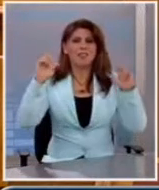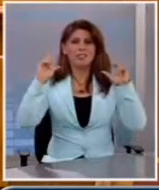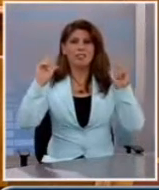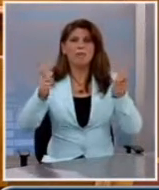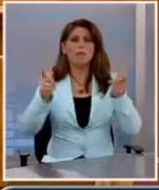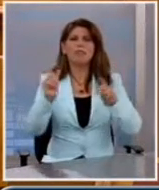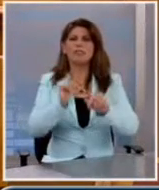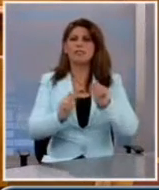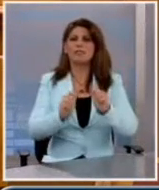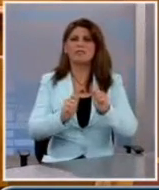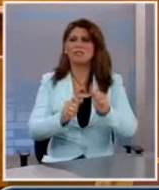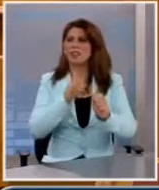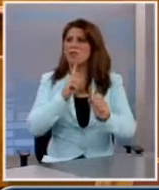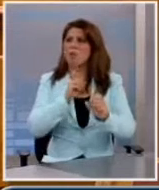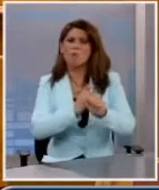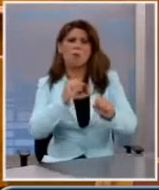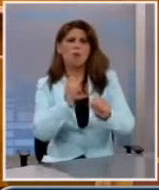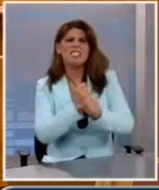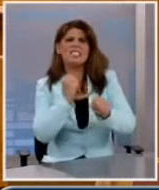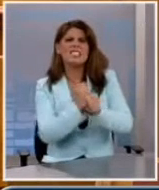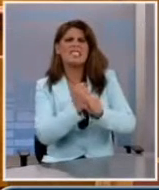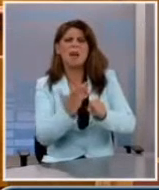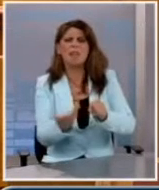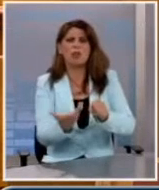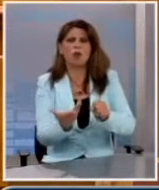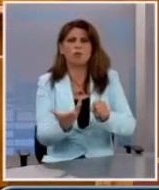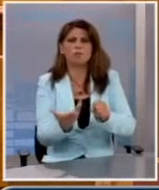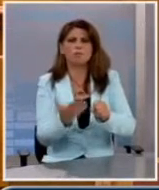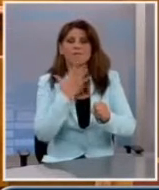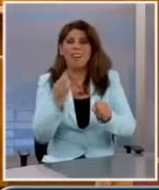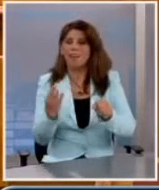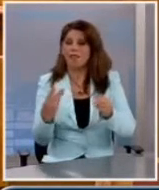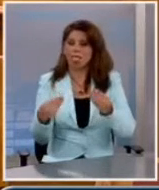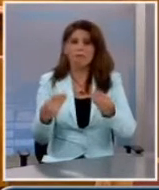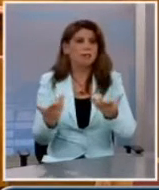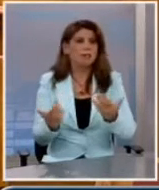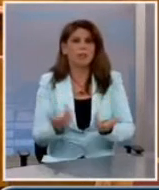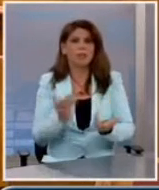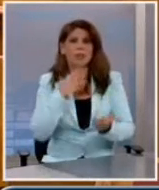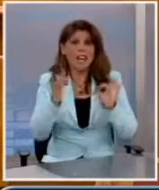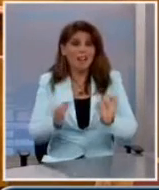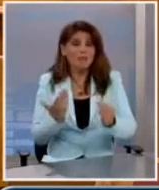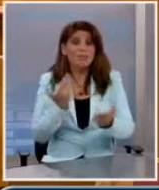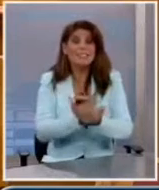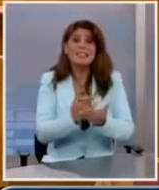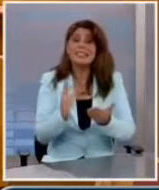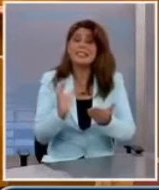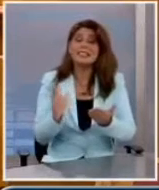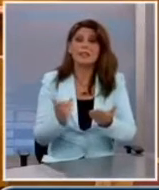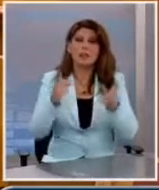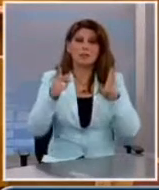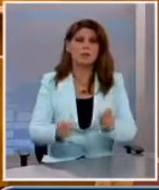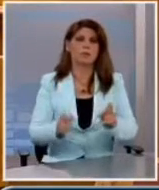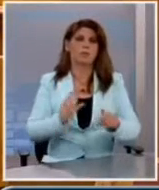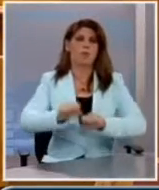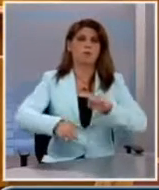σας διακατέχει αυτή η λογική. Γιατί ακριβώς έρχεστε να ζητήσετε να σταματήσει μία